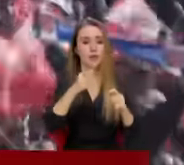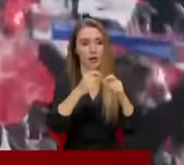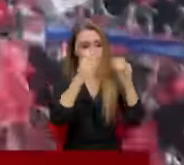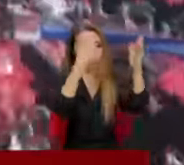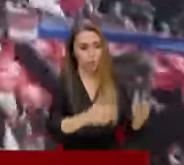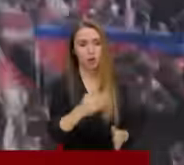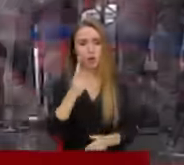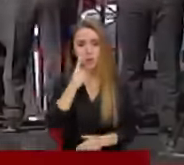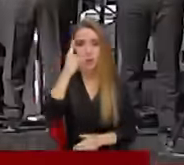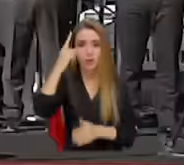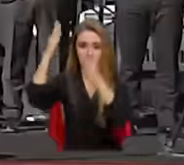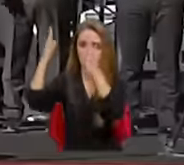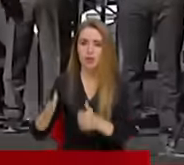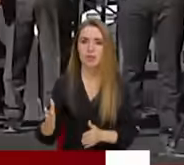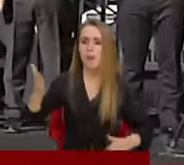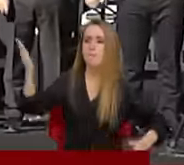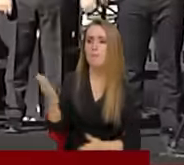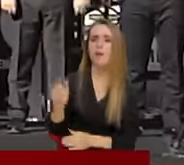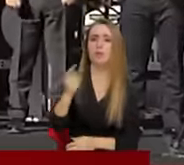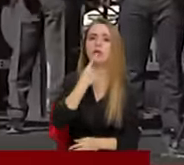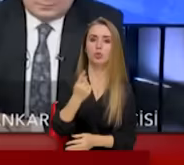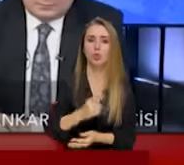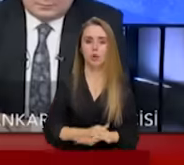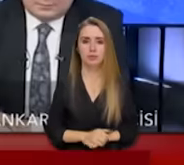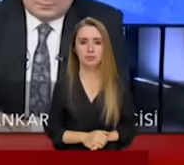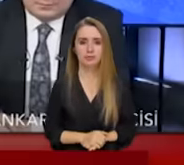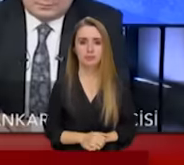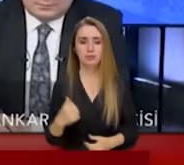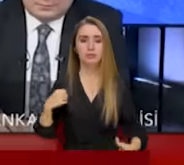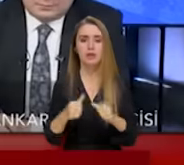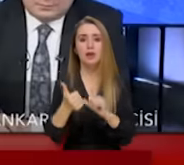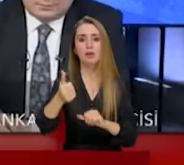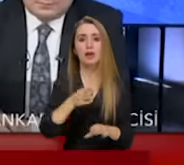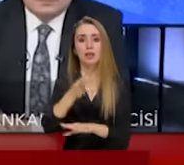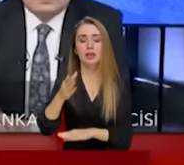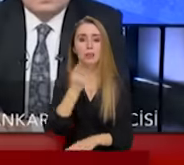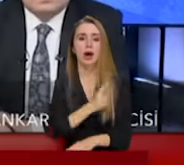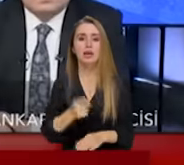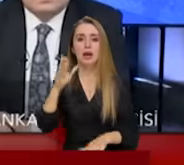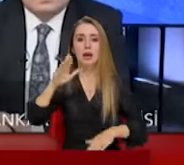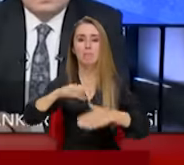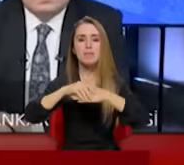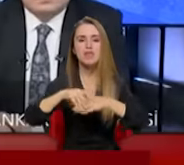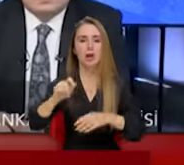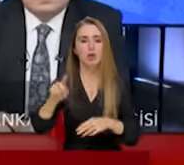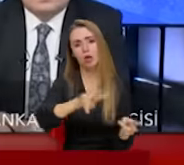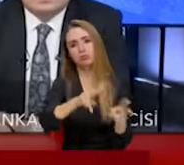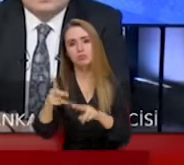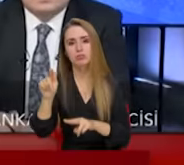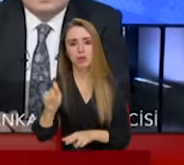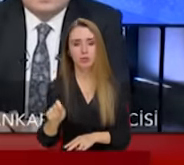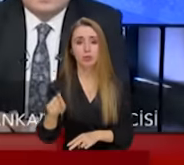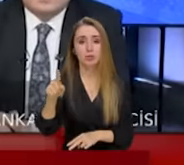Bozda Cumhurbaşkanımızı hançerlediler diyerek ses yükseltti. Yeniden Refah'a gidip adaylık pazarlığı yaptılar, oraya geçtiler. Şimdi